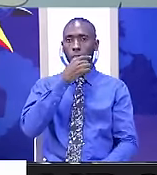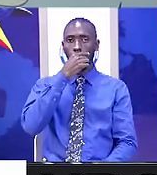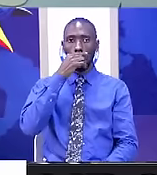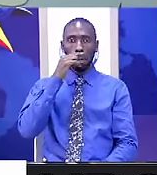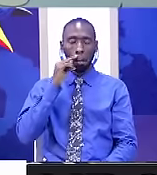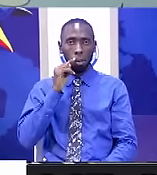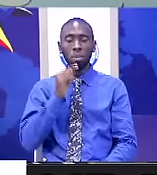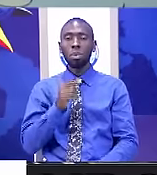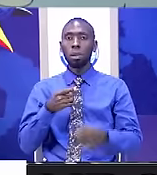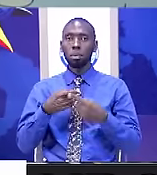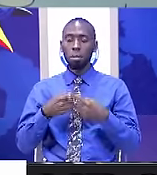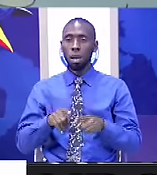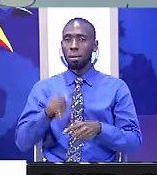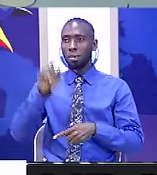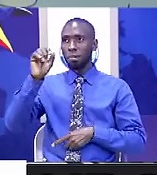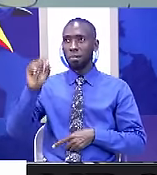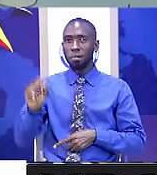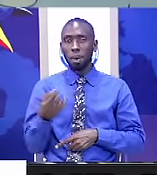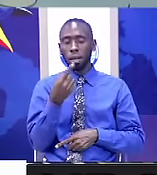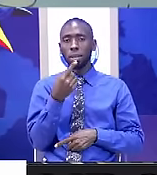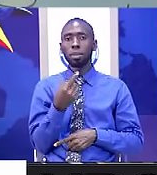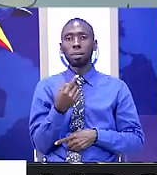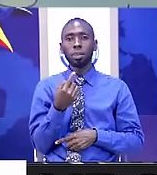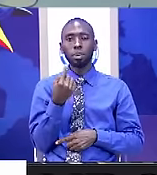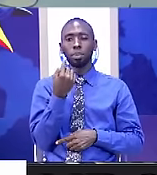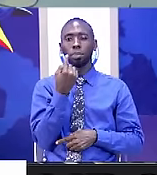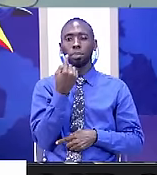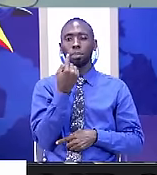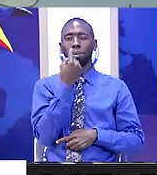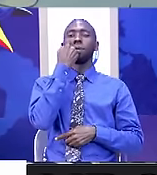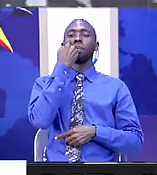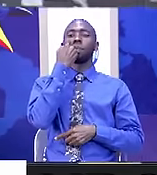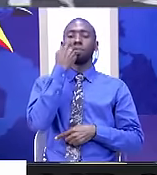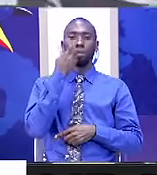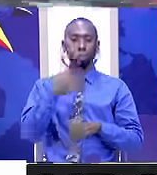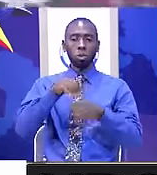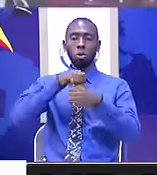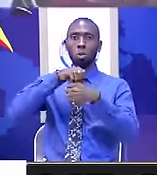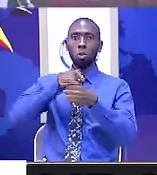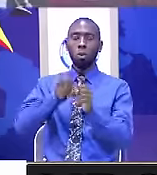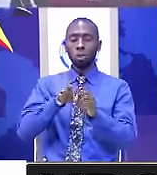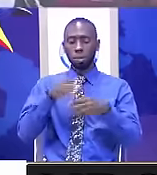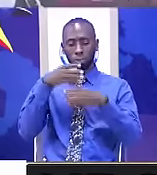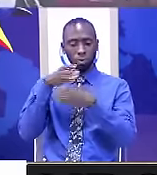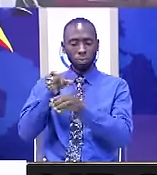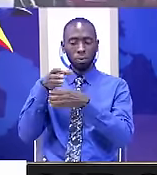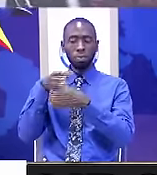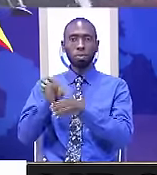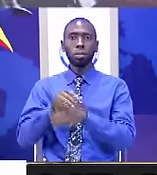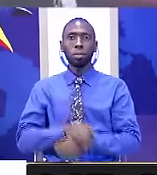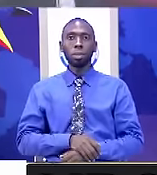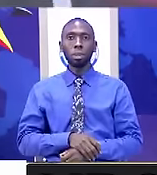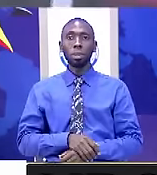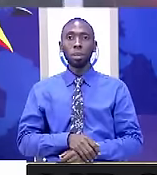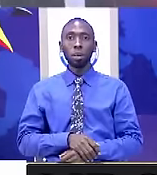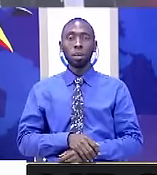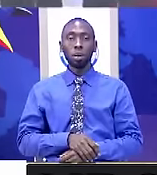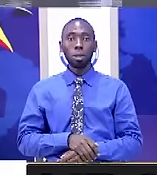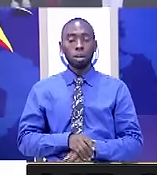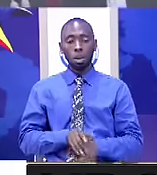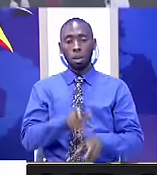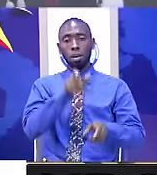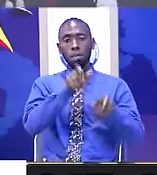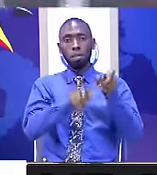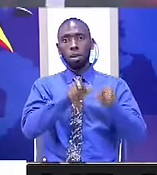bano bakusooka kukeberebwa COVID-19. Abataano mbasatu abaasunsuddwa olukiiko olulonda